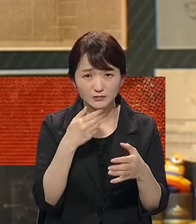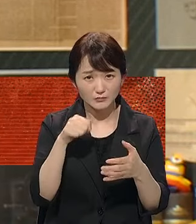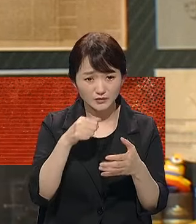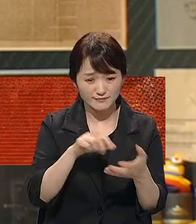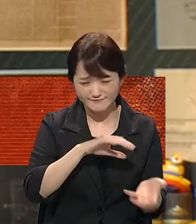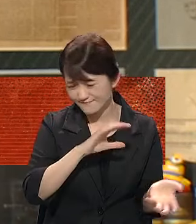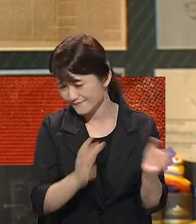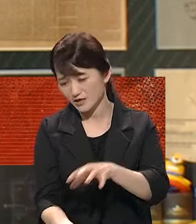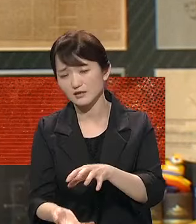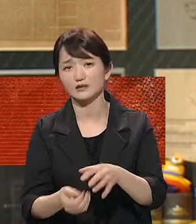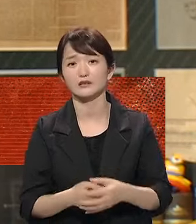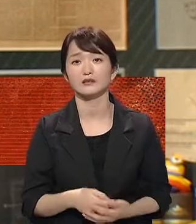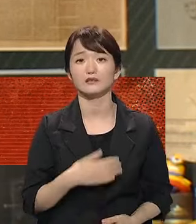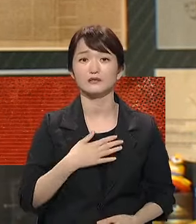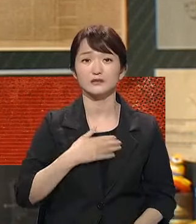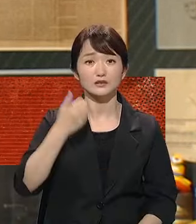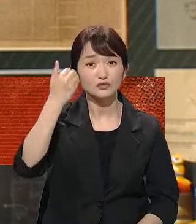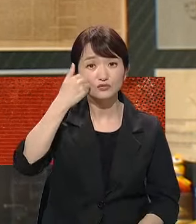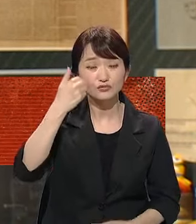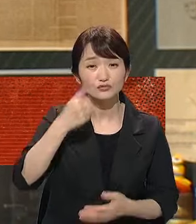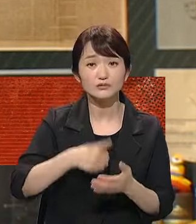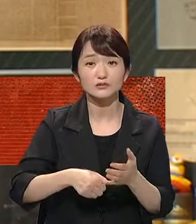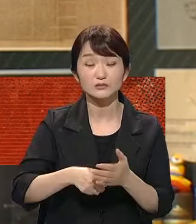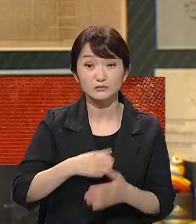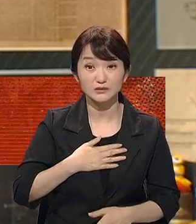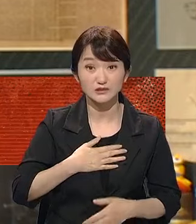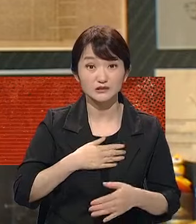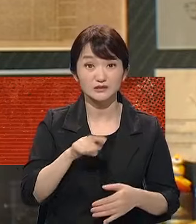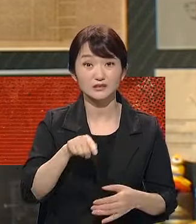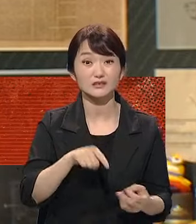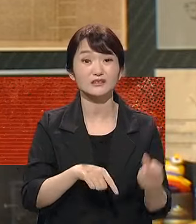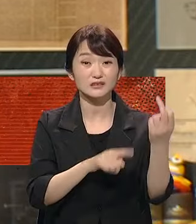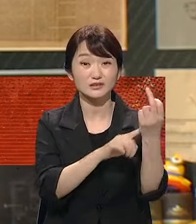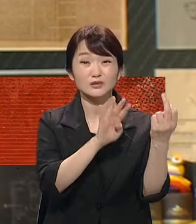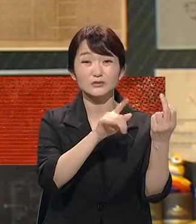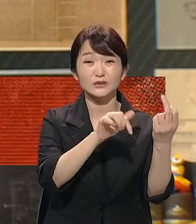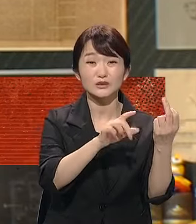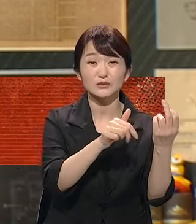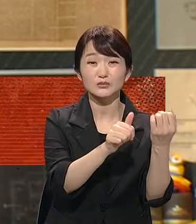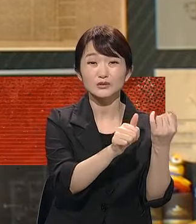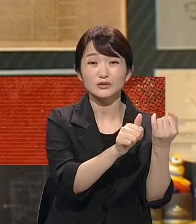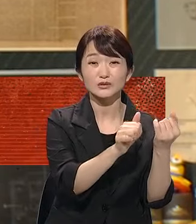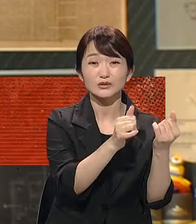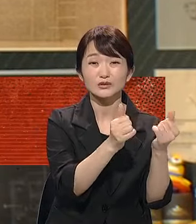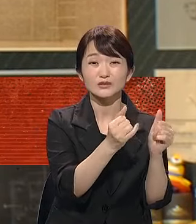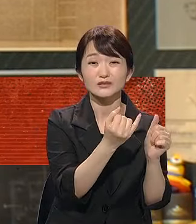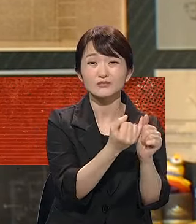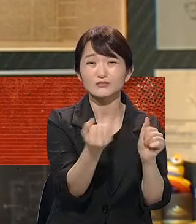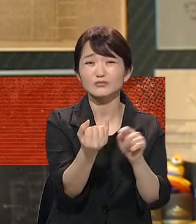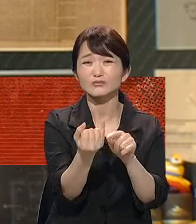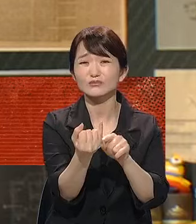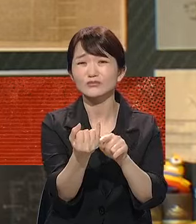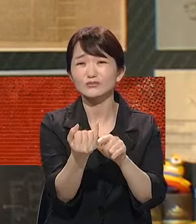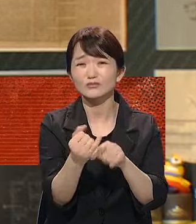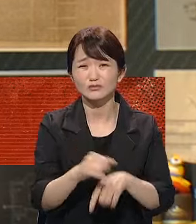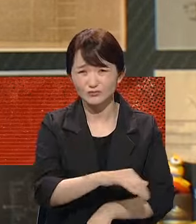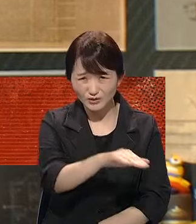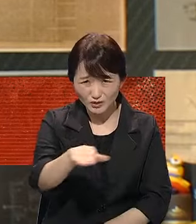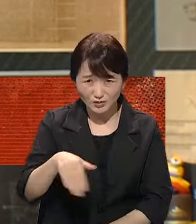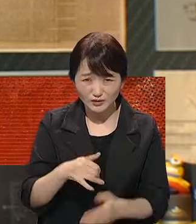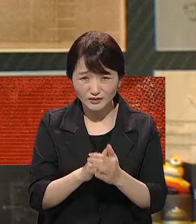엎어야어야 나는 누구 작품인지 알 거 같아 너네 오빠 백성문 어 그 마누라 그 불려 시 작품이야 너네 온 가족